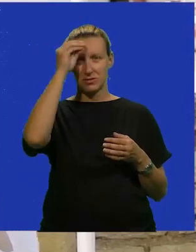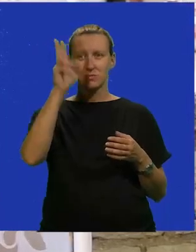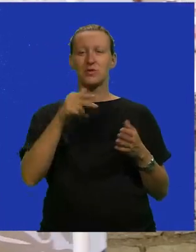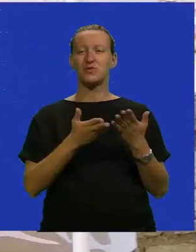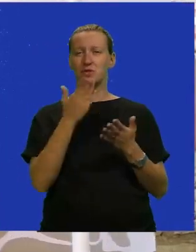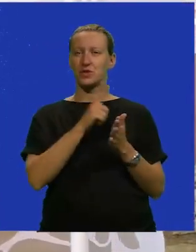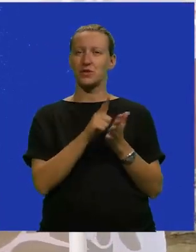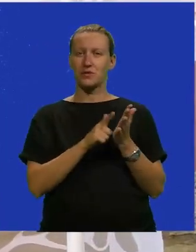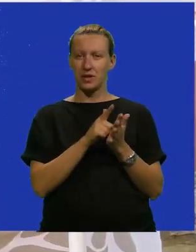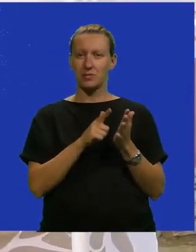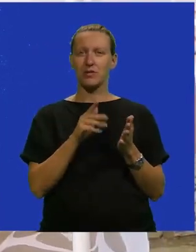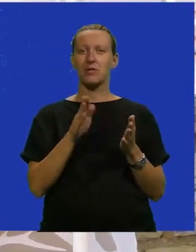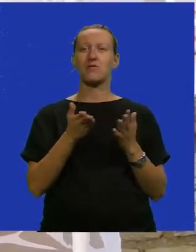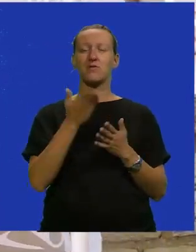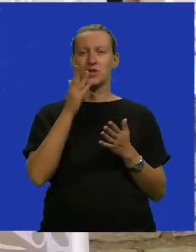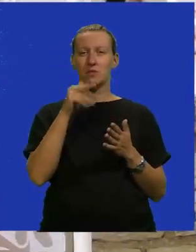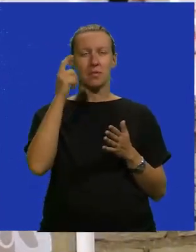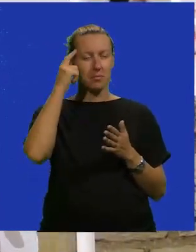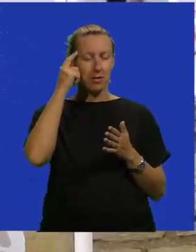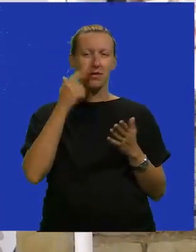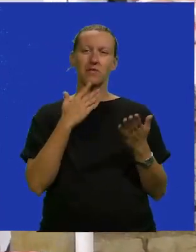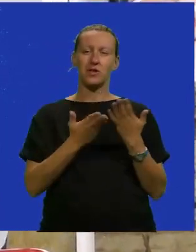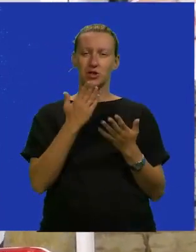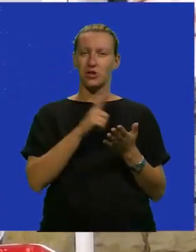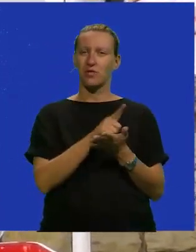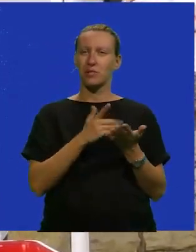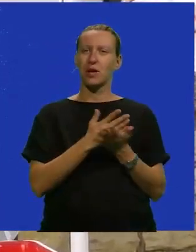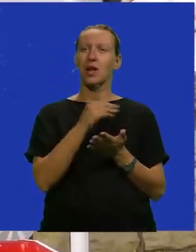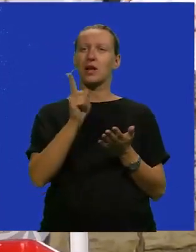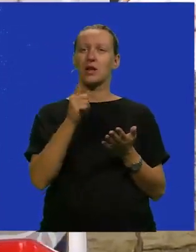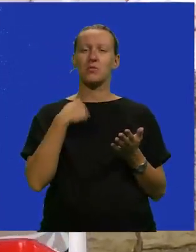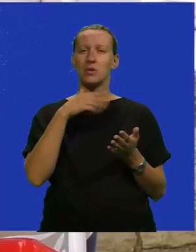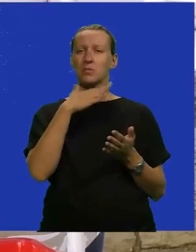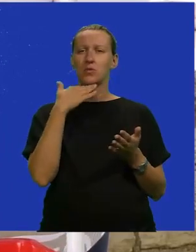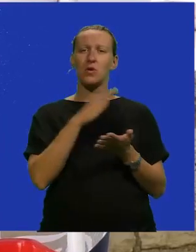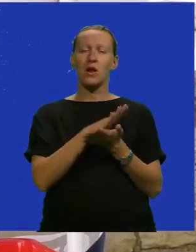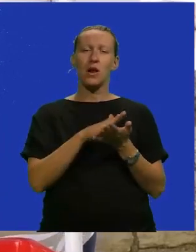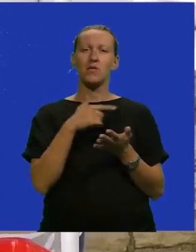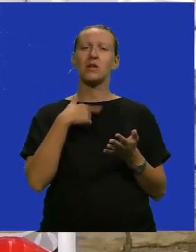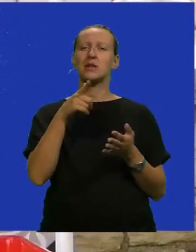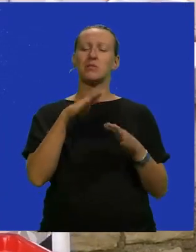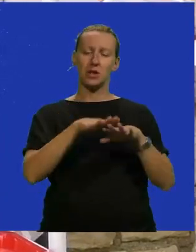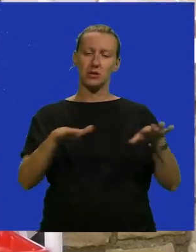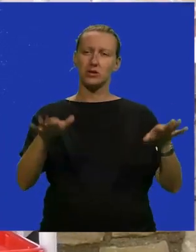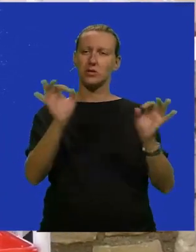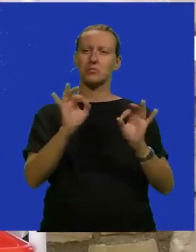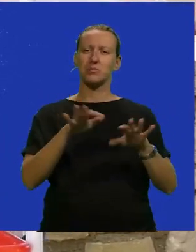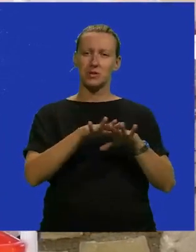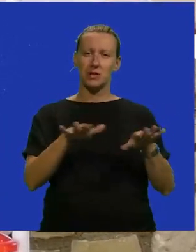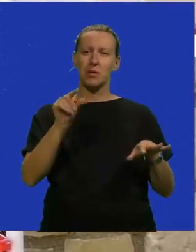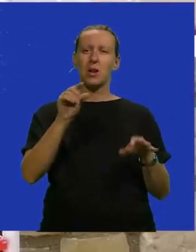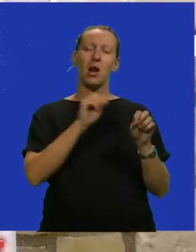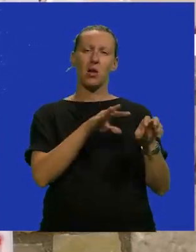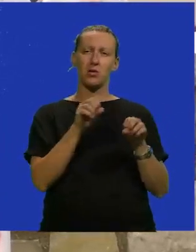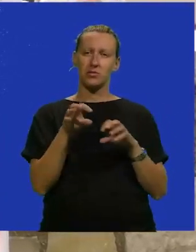više vremena. Zlitima, foš, imamo i više pameti i više vremena, ali nećemo mi puno čakulati. Ja sam vam na banak prontala